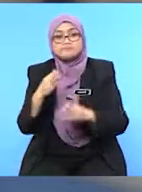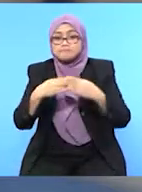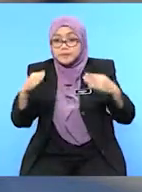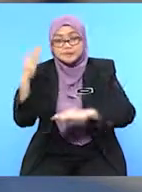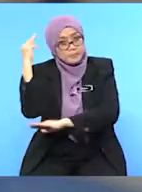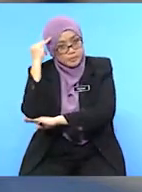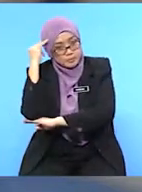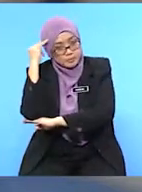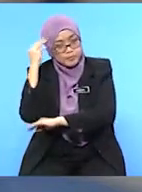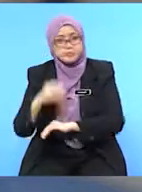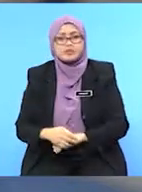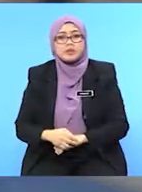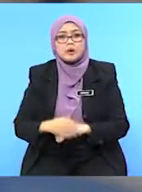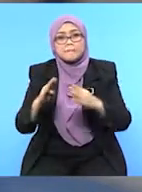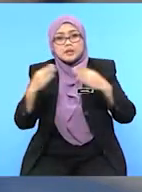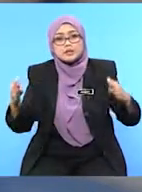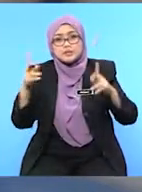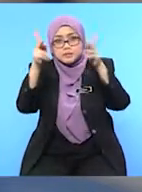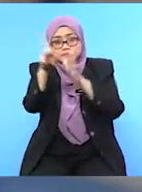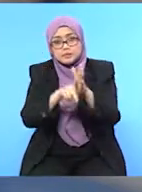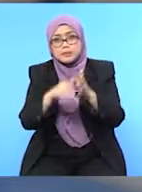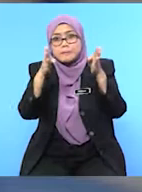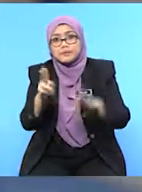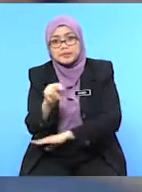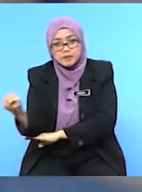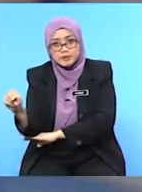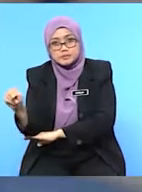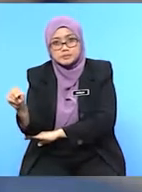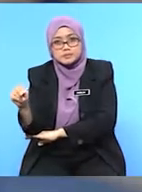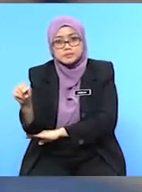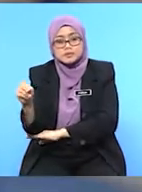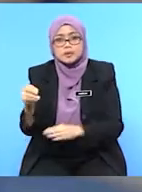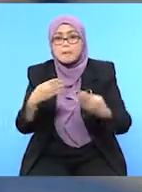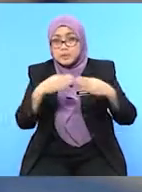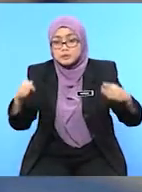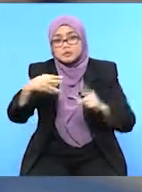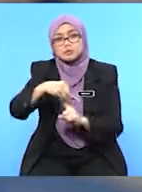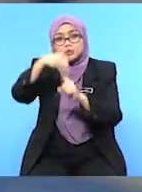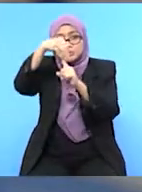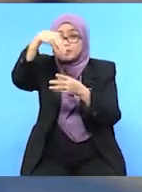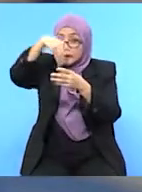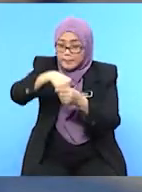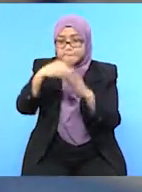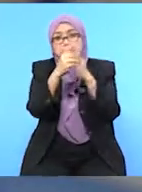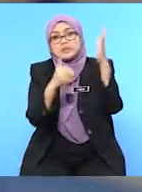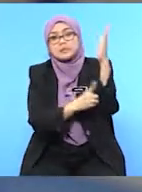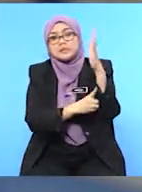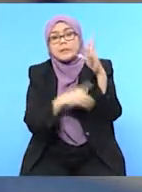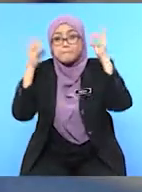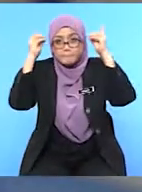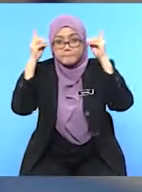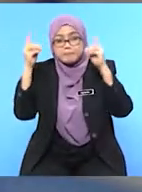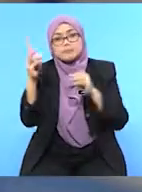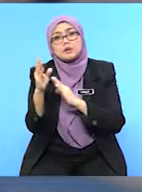menjadikan bahasa kebangsaan sebagai bahasa pengantar utama dalam dasar pendidikan kebangsaan Gimana